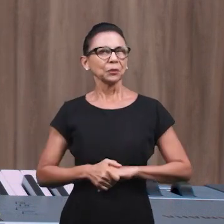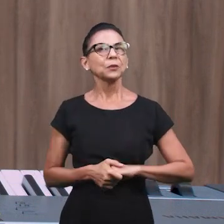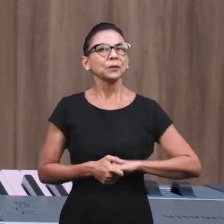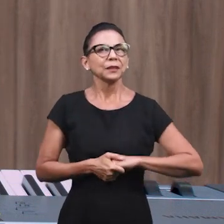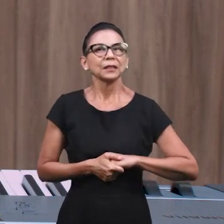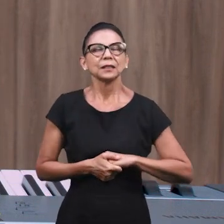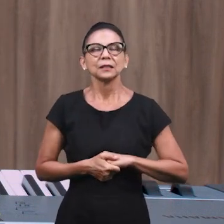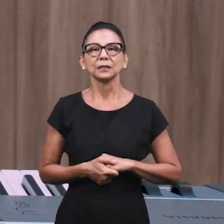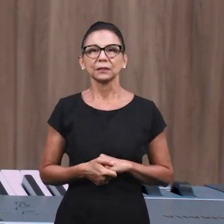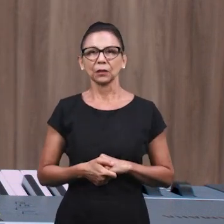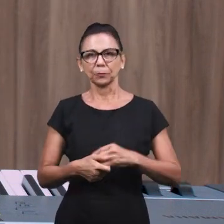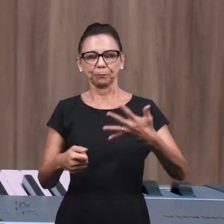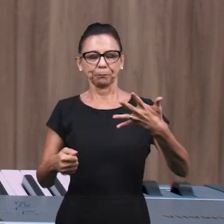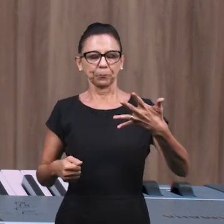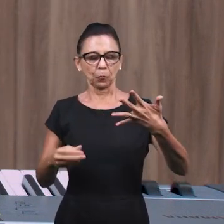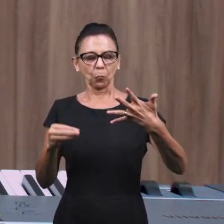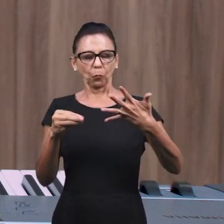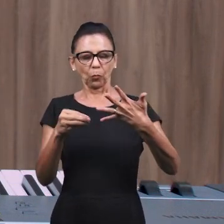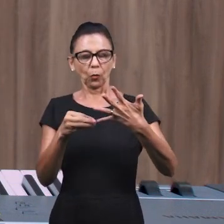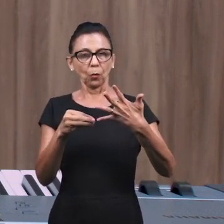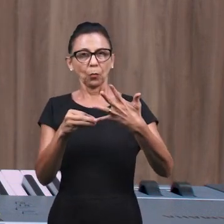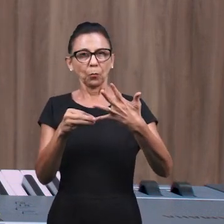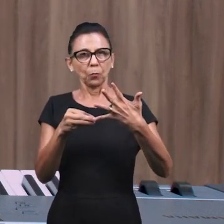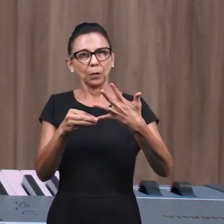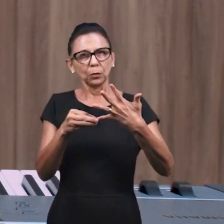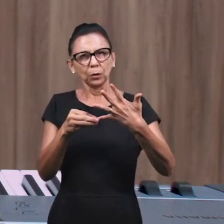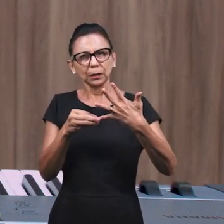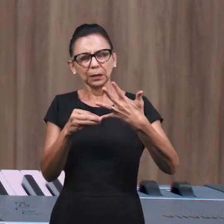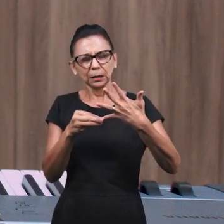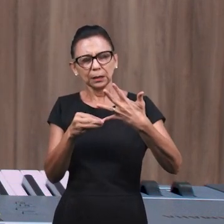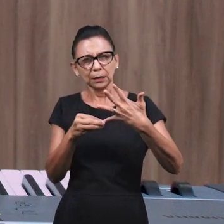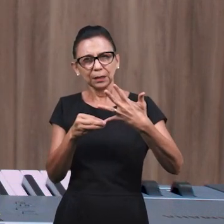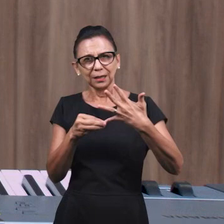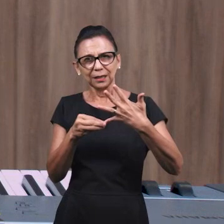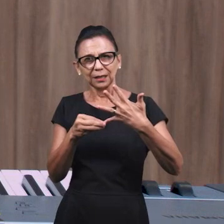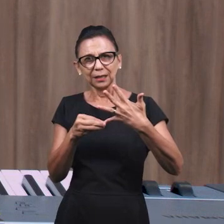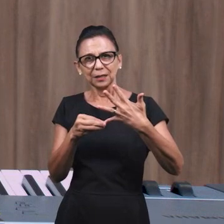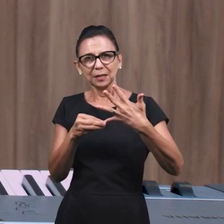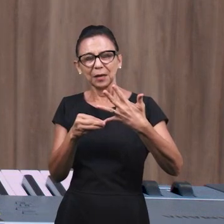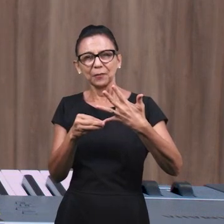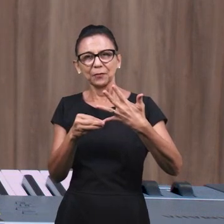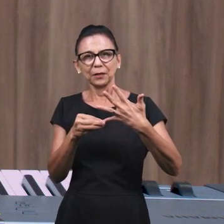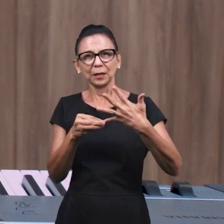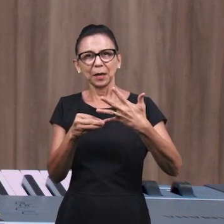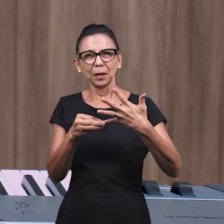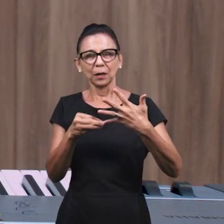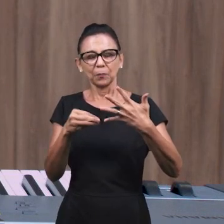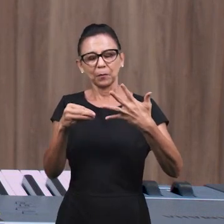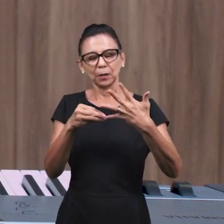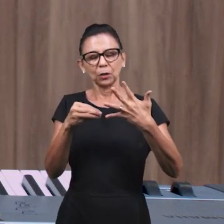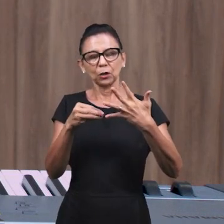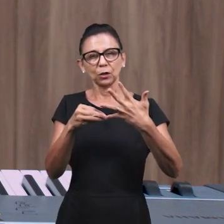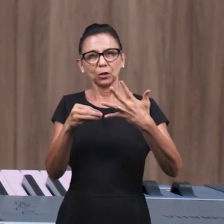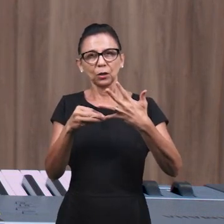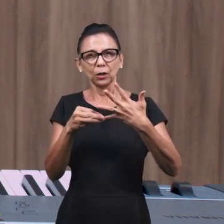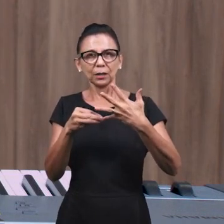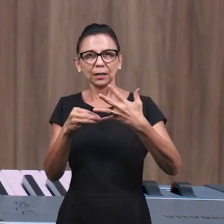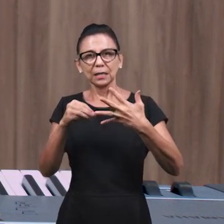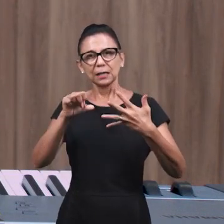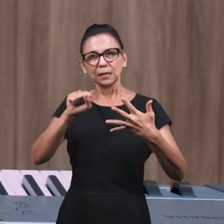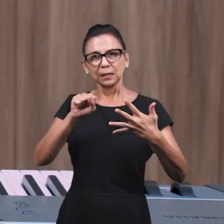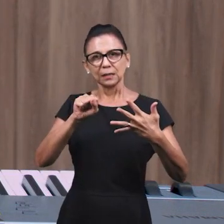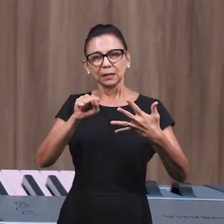d'un demi-ton. Et ce demi-ton, c'est la note suivante, c'est la touche suivante, n'est-ce pas?